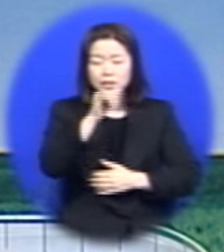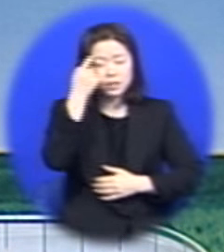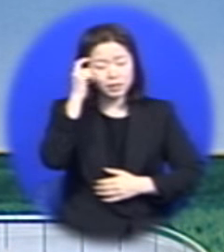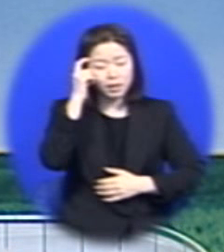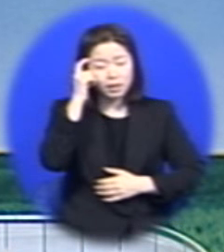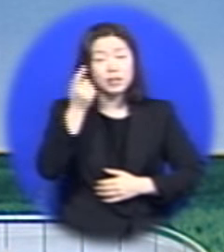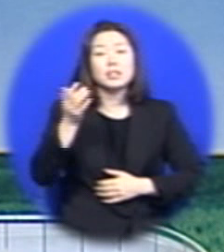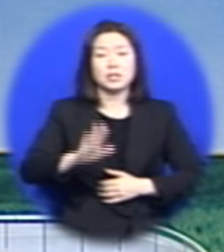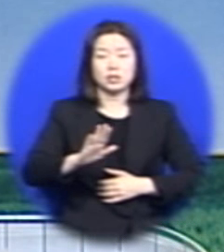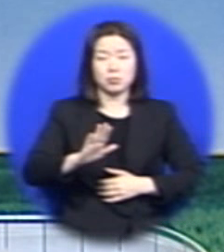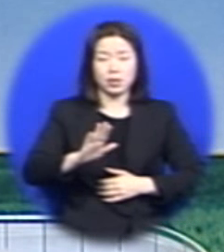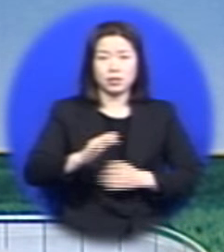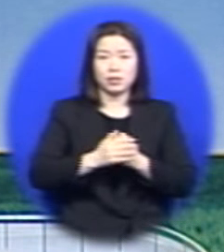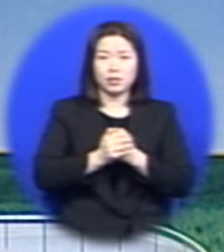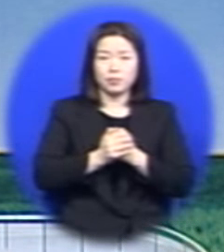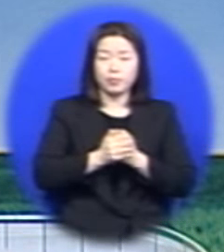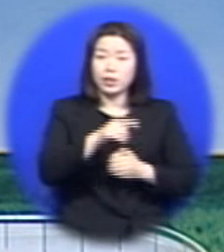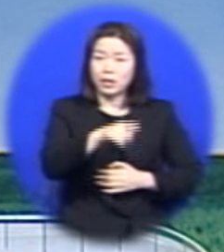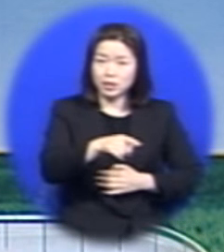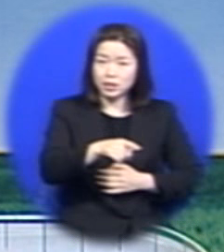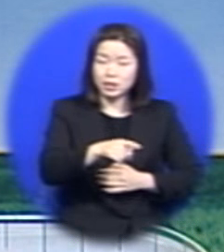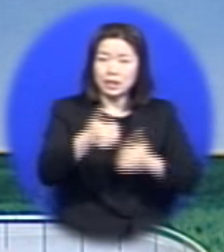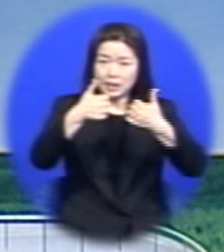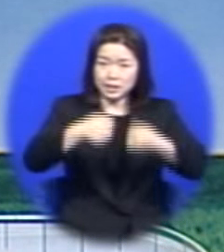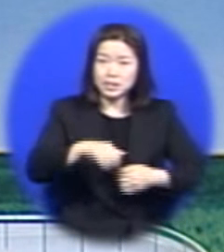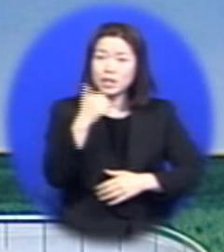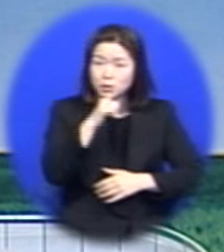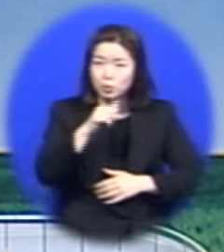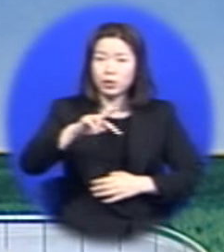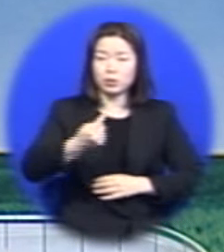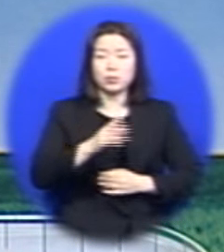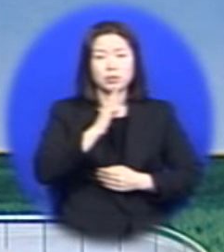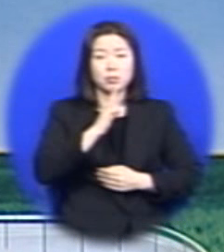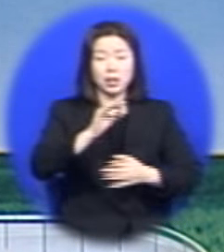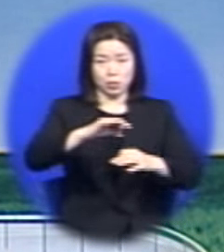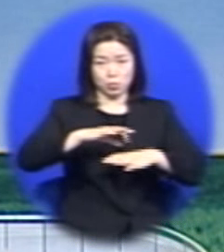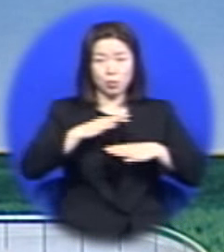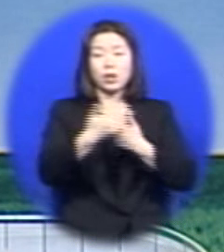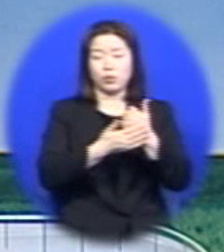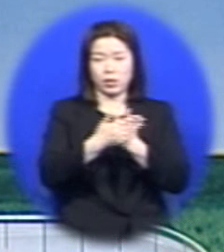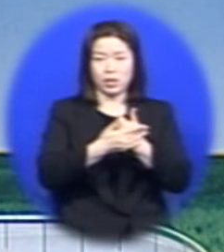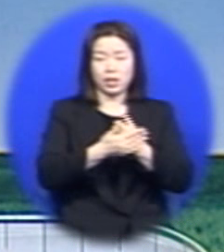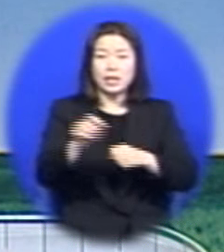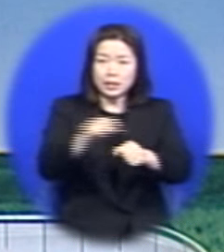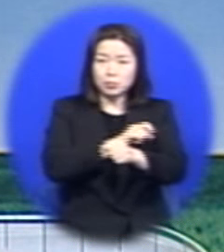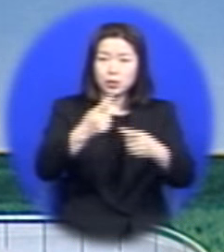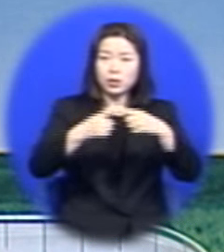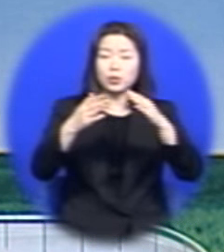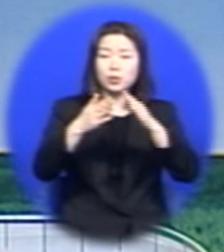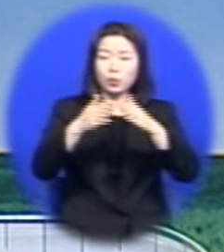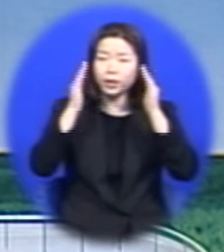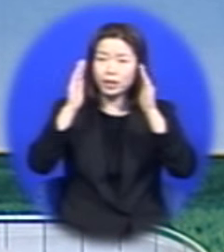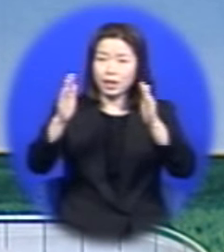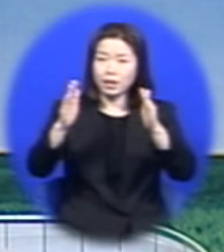묵상하면서 이로 사도 바울의 인사 속에도 참으로 놀라운 은혜, 특별히 교회를 향한 은혜가